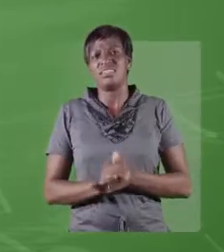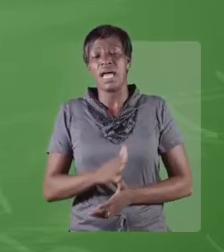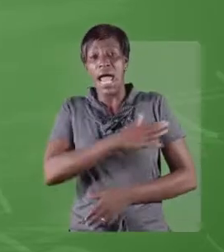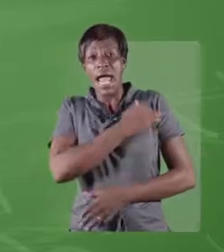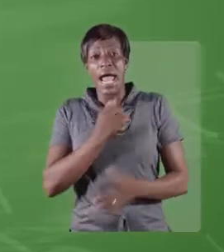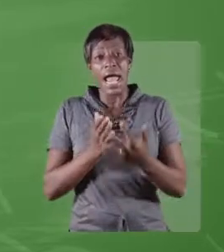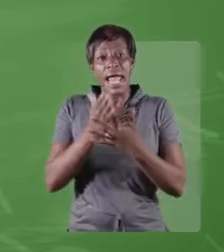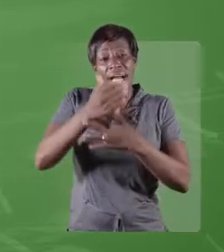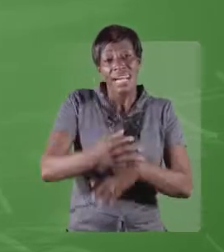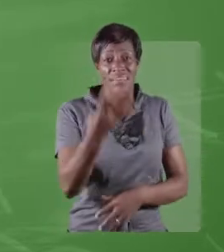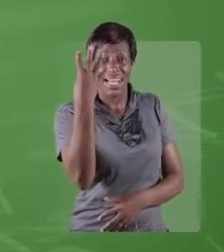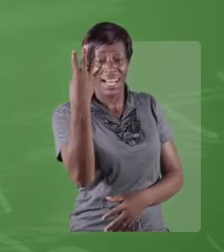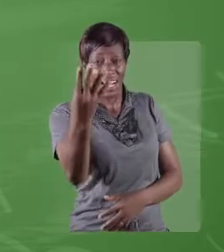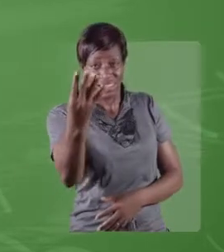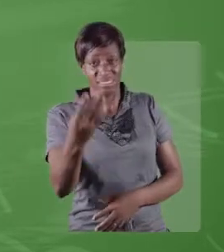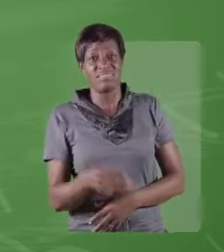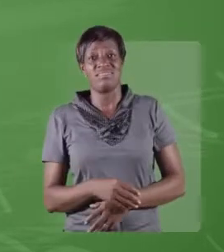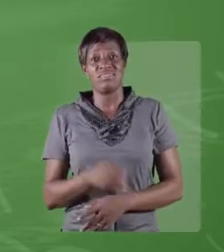travers 4 objectifs.